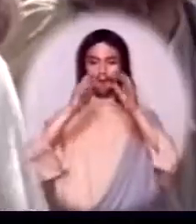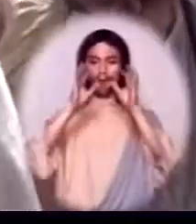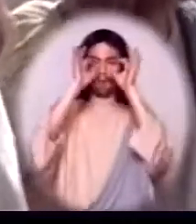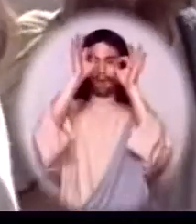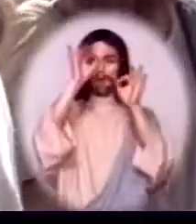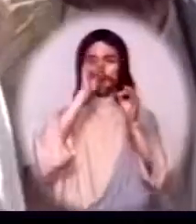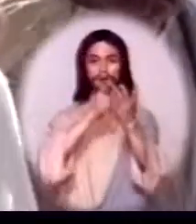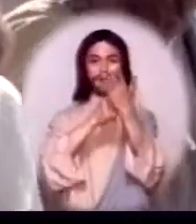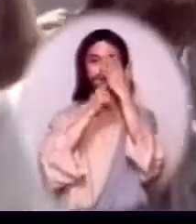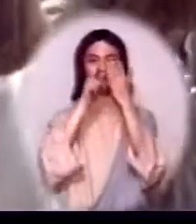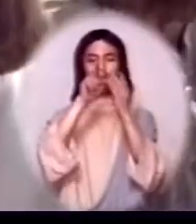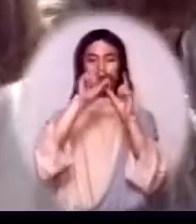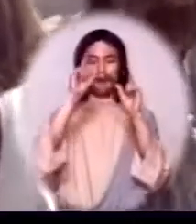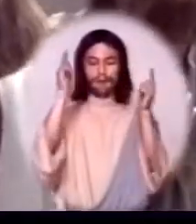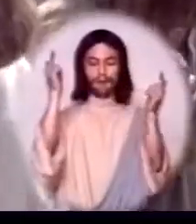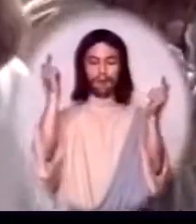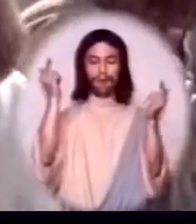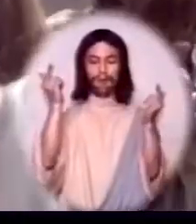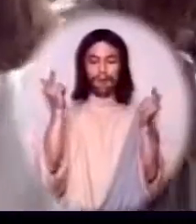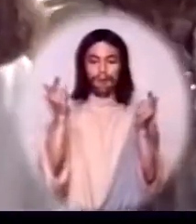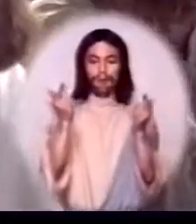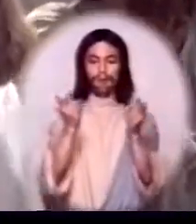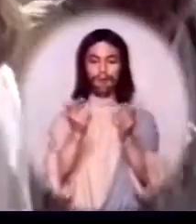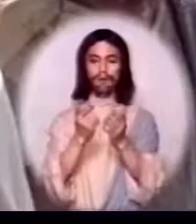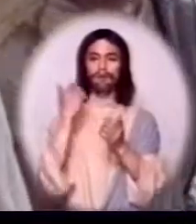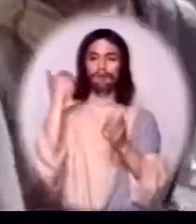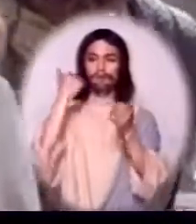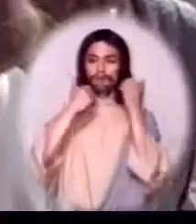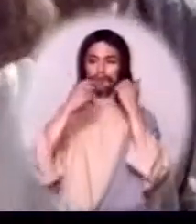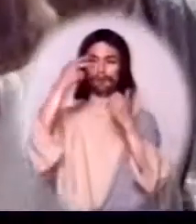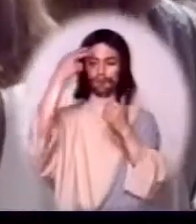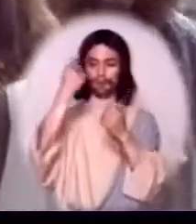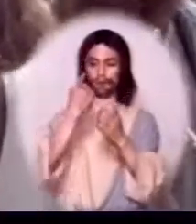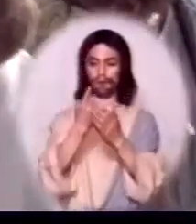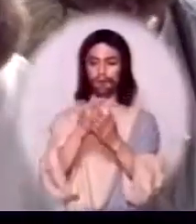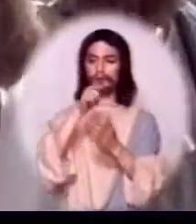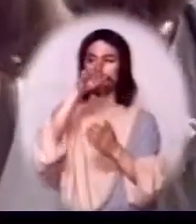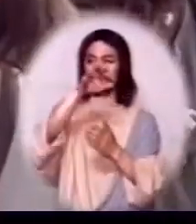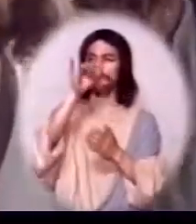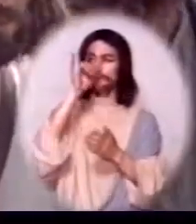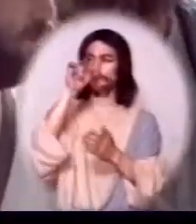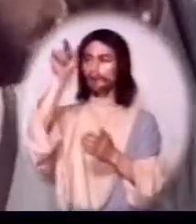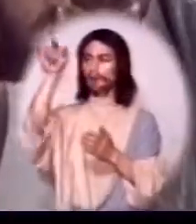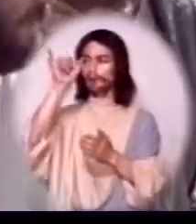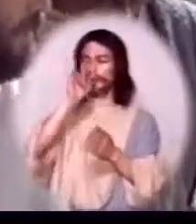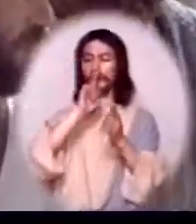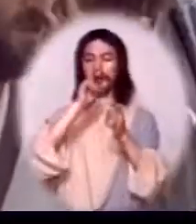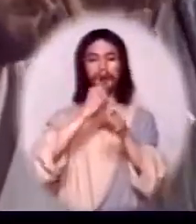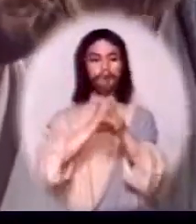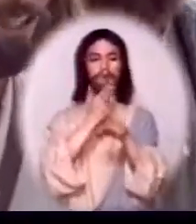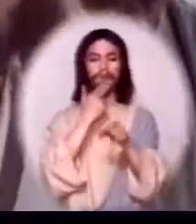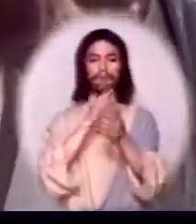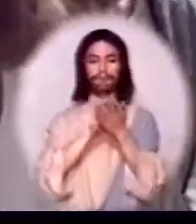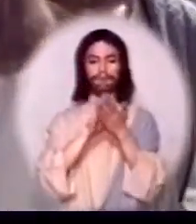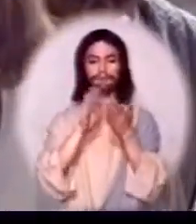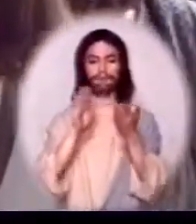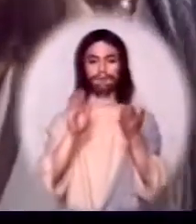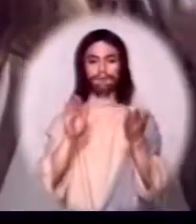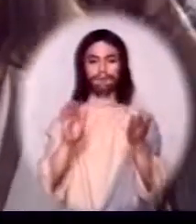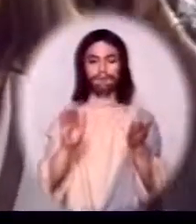하나님의 나라는 볼 수 있게 나타나는 것이 아니다. 그 누구도 여기 있다 저기 있다 할 수가 없느니라.